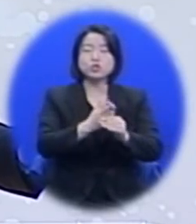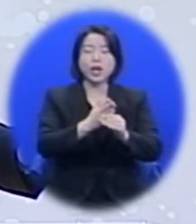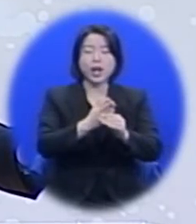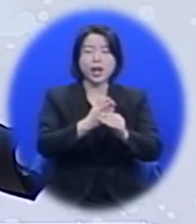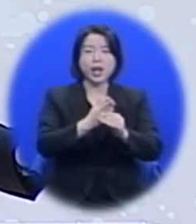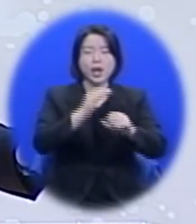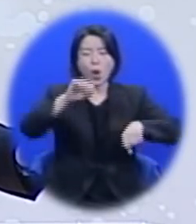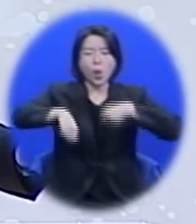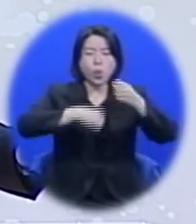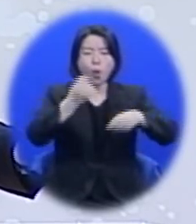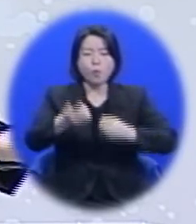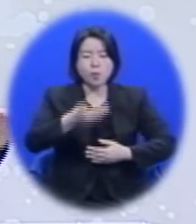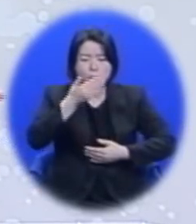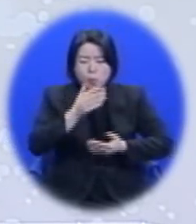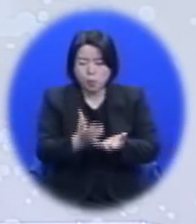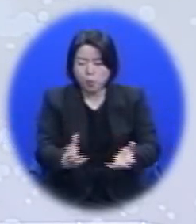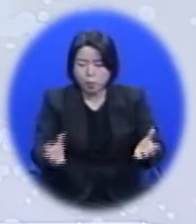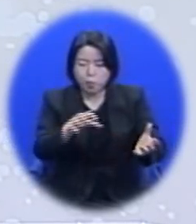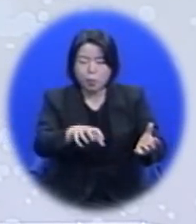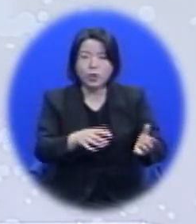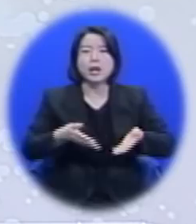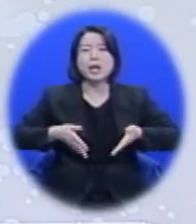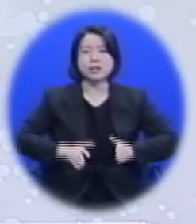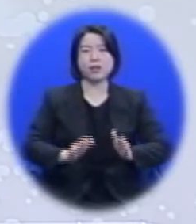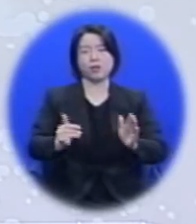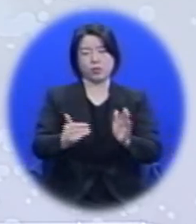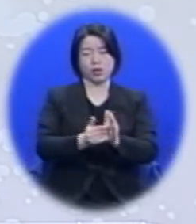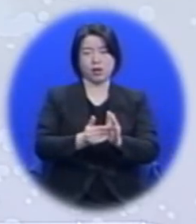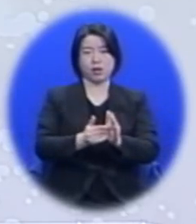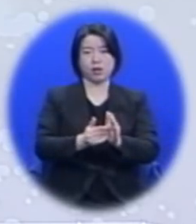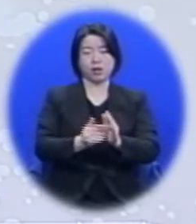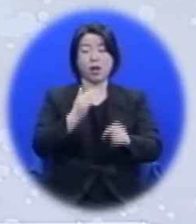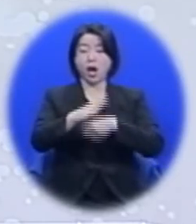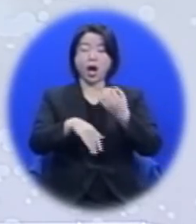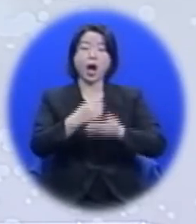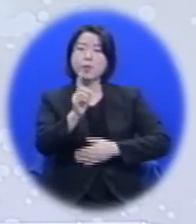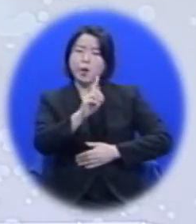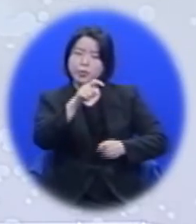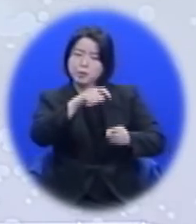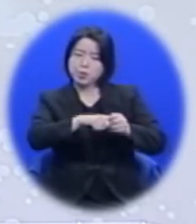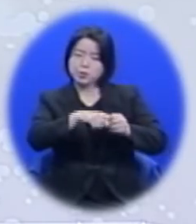나셨어요. 여러분, 하나님의 어떤 의도가 느껴지지 않습니까?